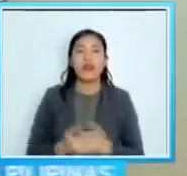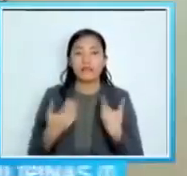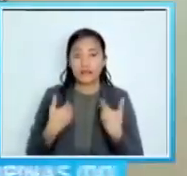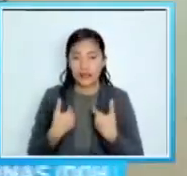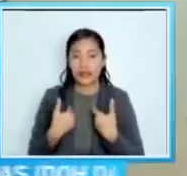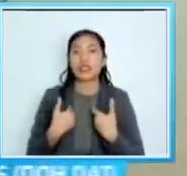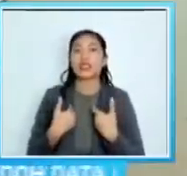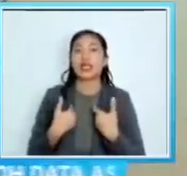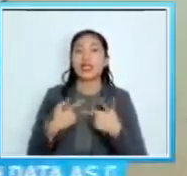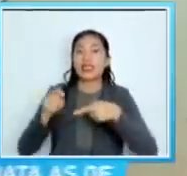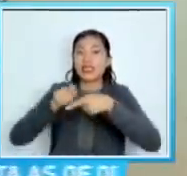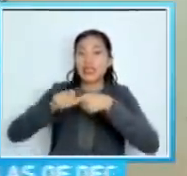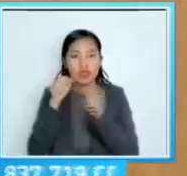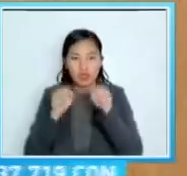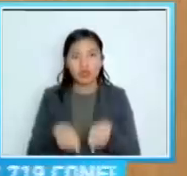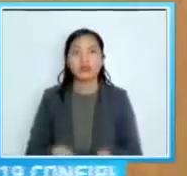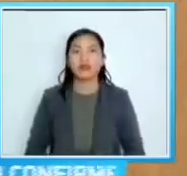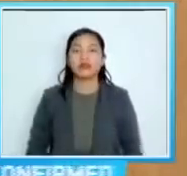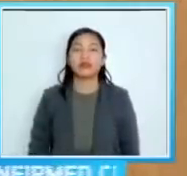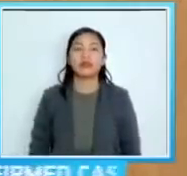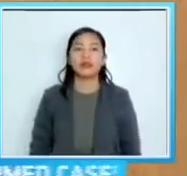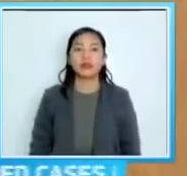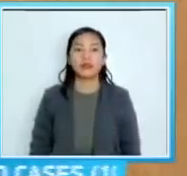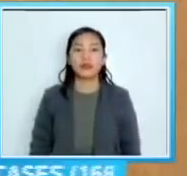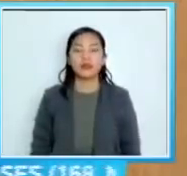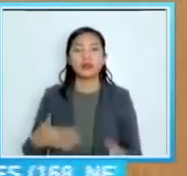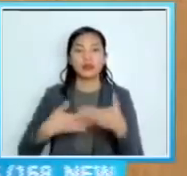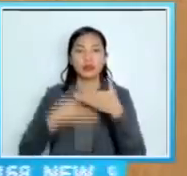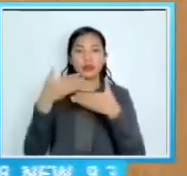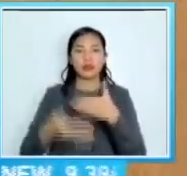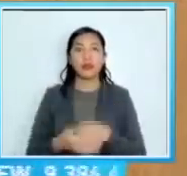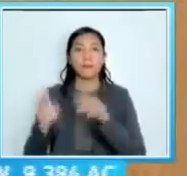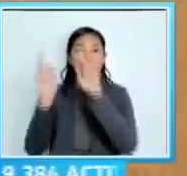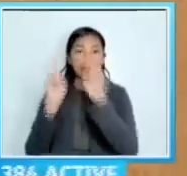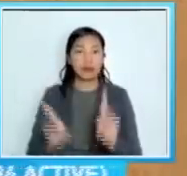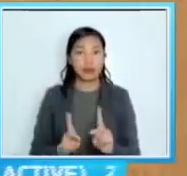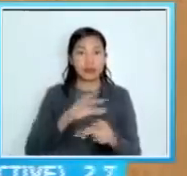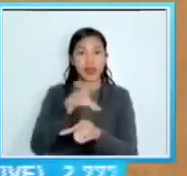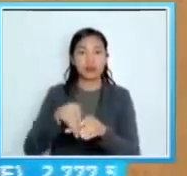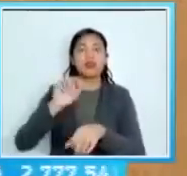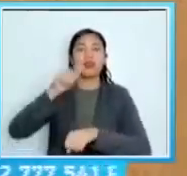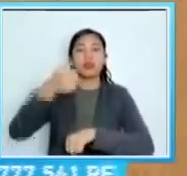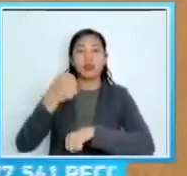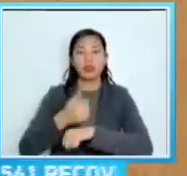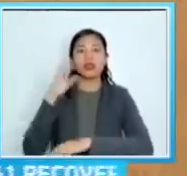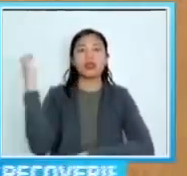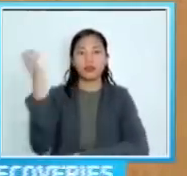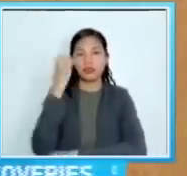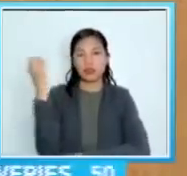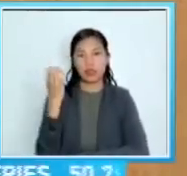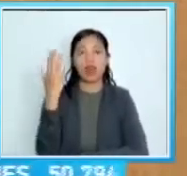sila. Joseph Morong, GMA News. Kabilang po ang Palawan sa idineklarang nasa state of calamity na dahil sa epekto ng bagyong